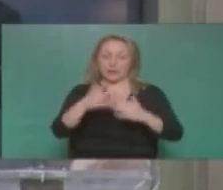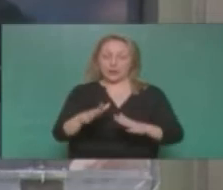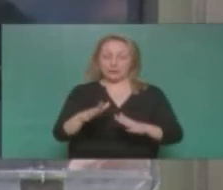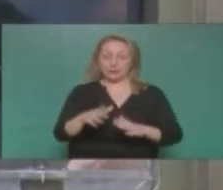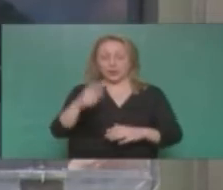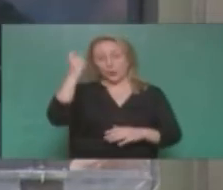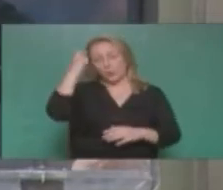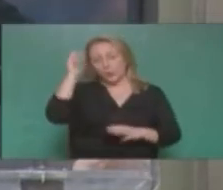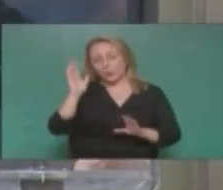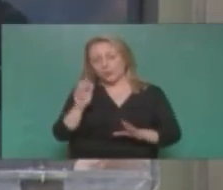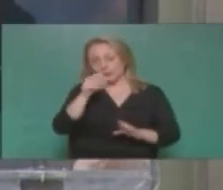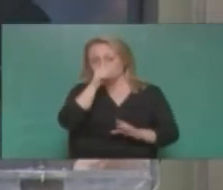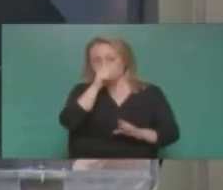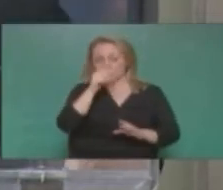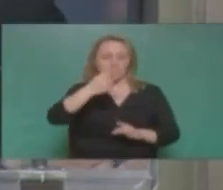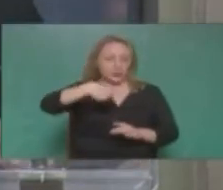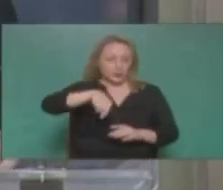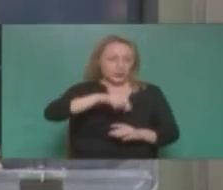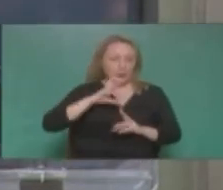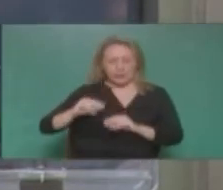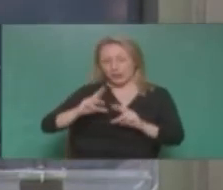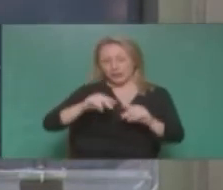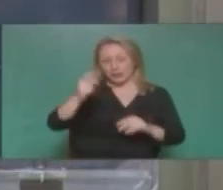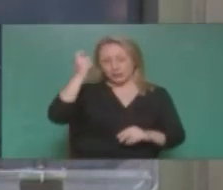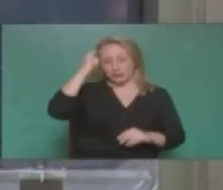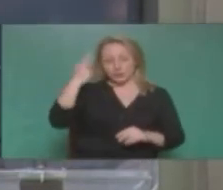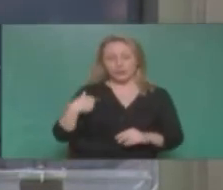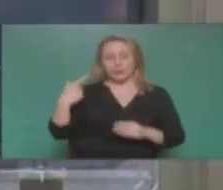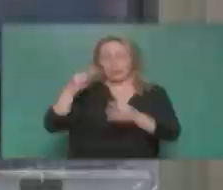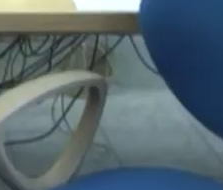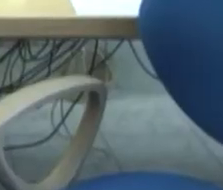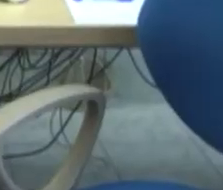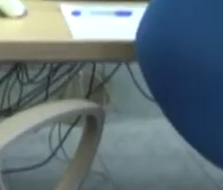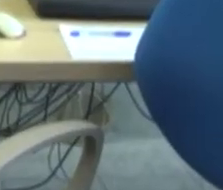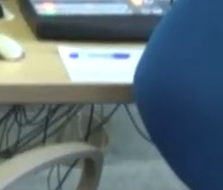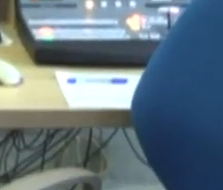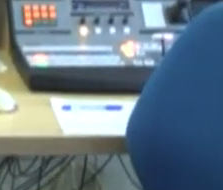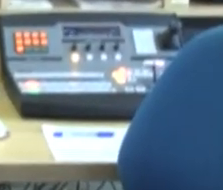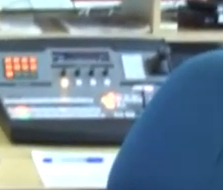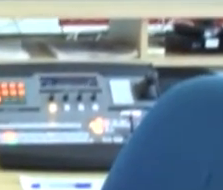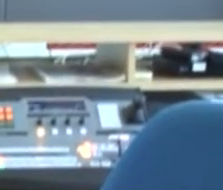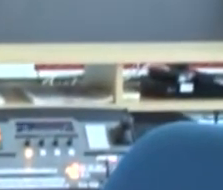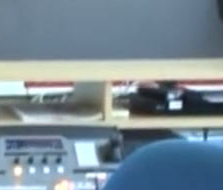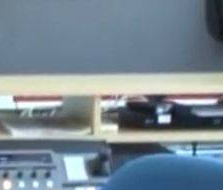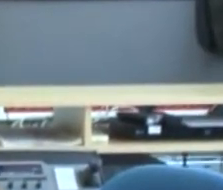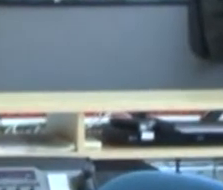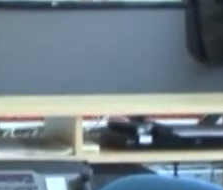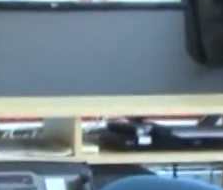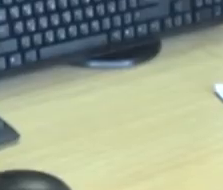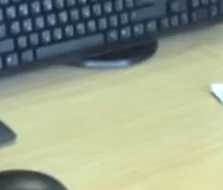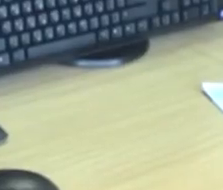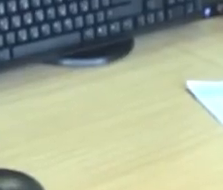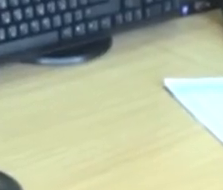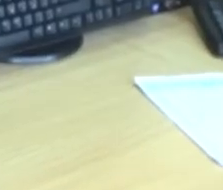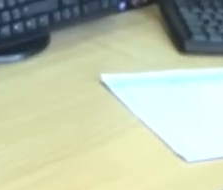υπέθετα εγώ, φαντάζομαι υποθέτατε και οι περισσότεροι από εσάς, ότι είχαν επιληθεί. Αναλυτική ήταν η αναφορά του Δημάρχου